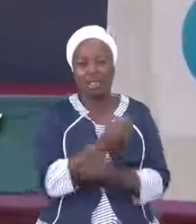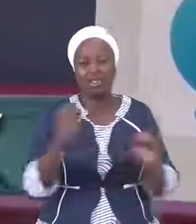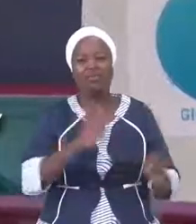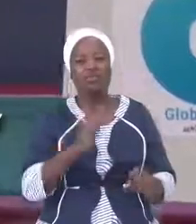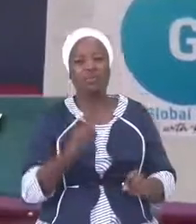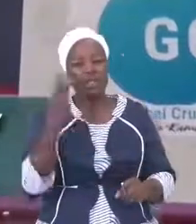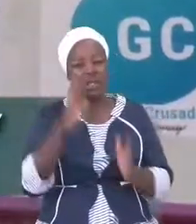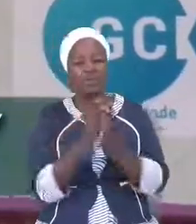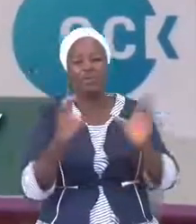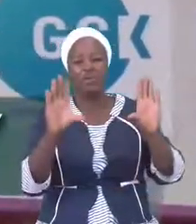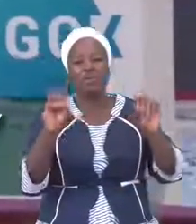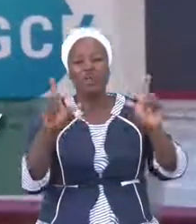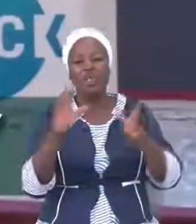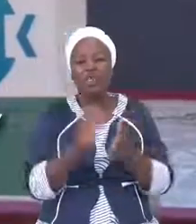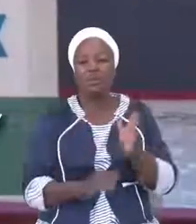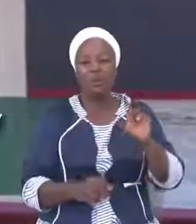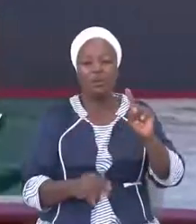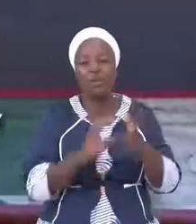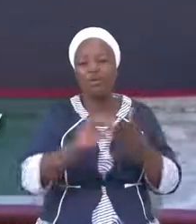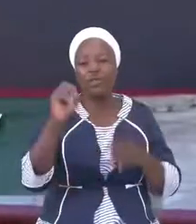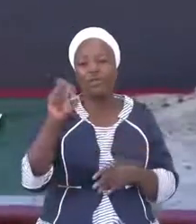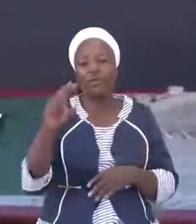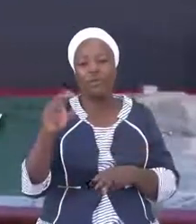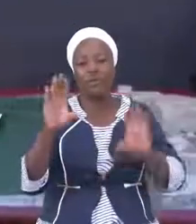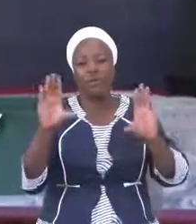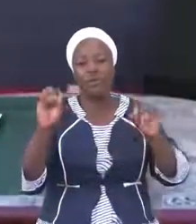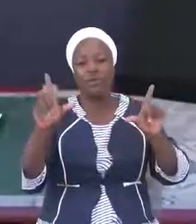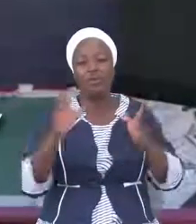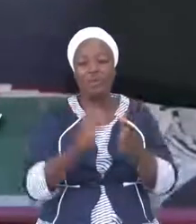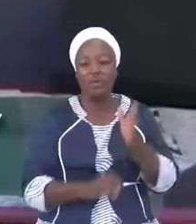nous rachète. On va aux Colossiens.